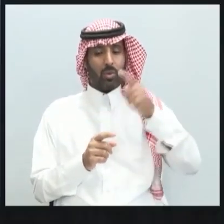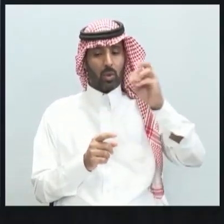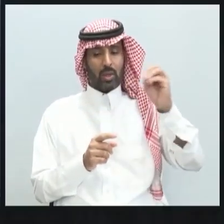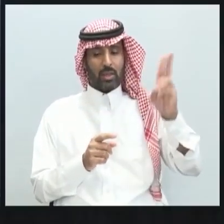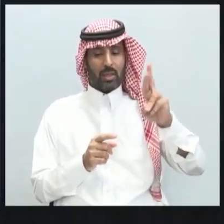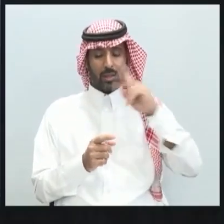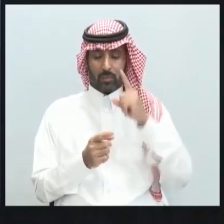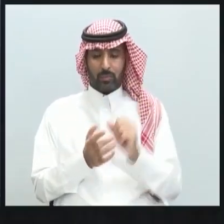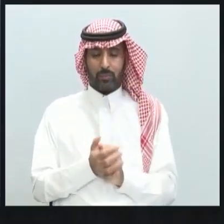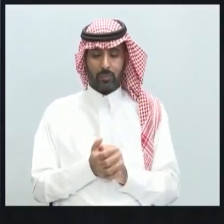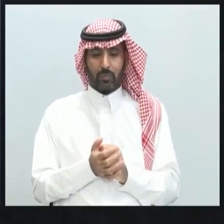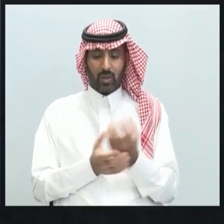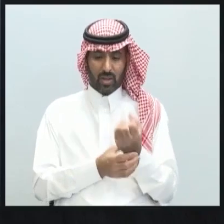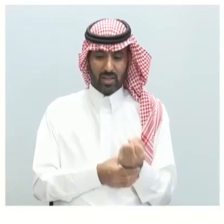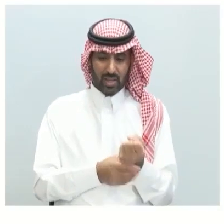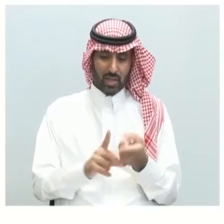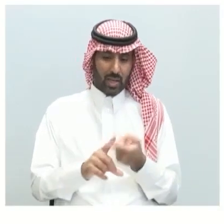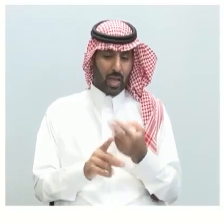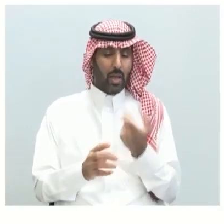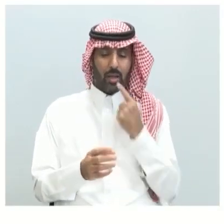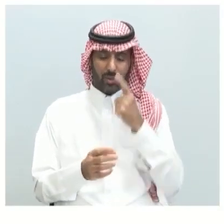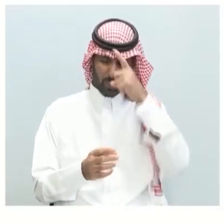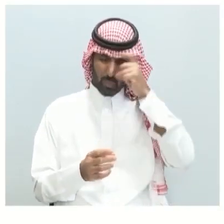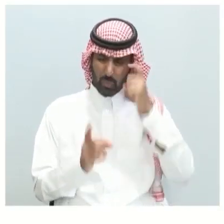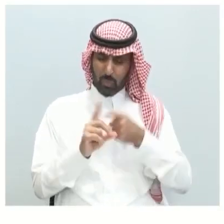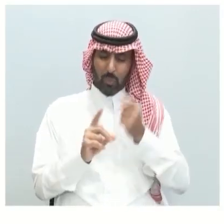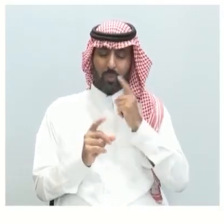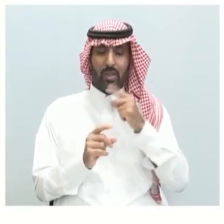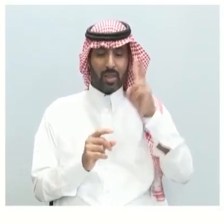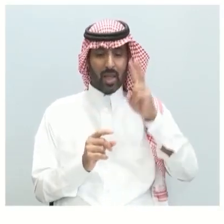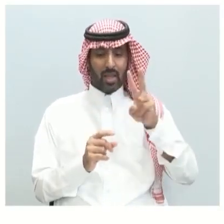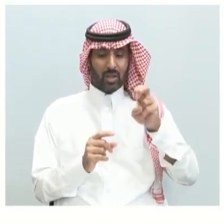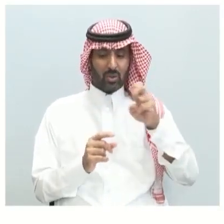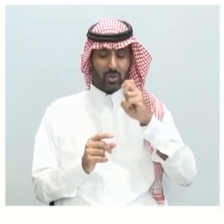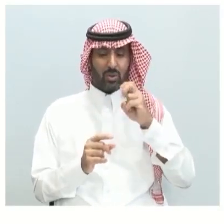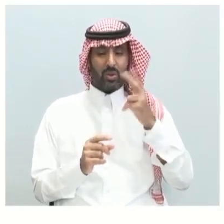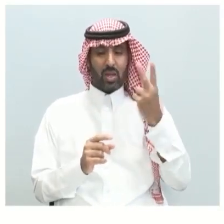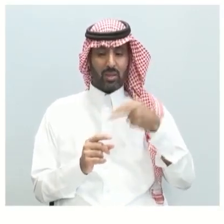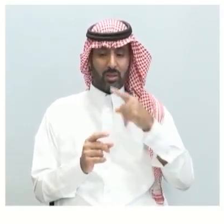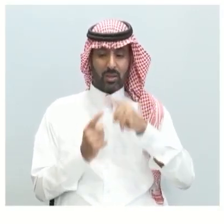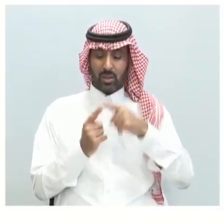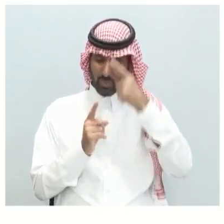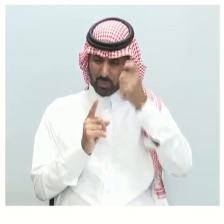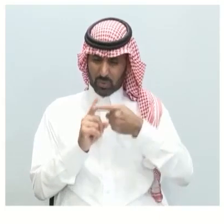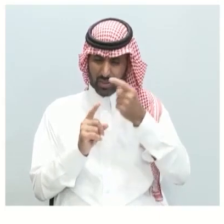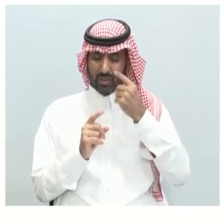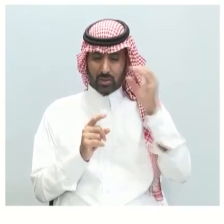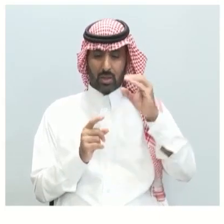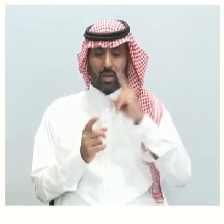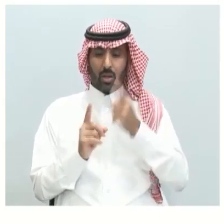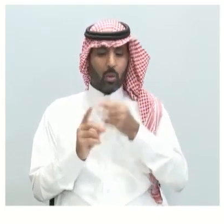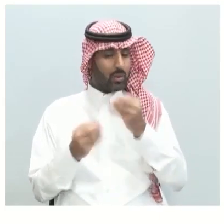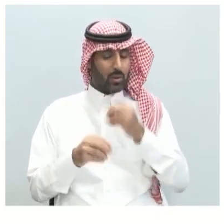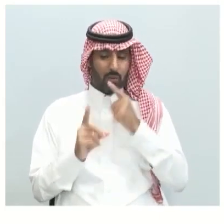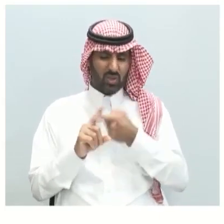الضغط احسنتم ودرجه حراره 22 درجه سلوز هيما مقدار الضغط الذي يحدثه الغاز عند ارتفاع درجه الحراره الى